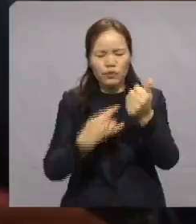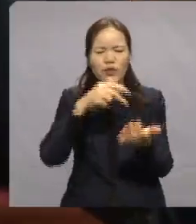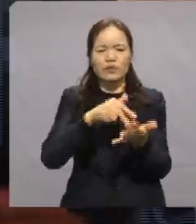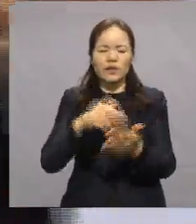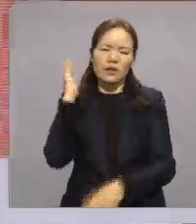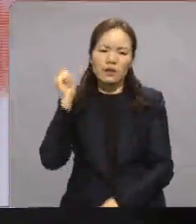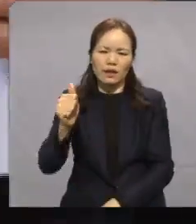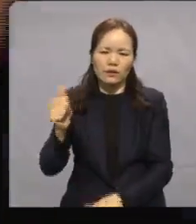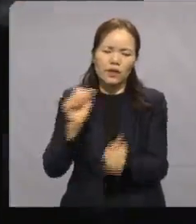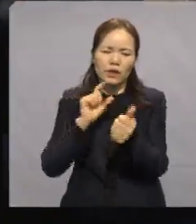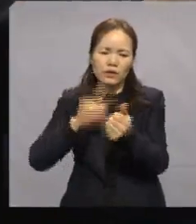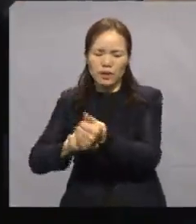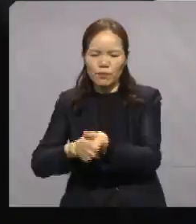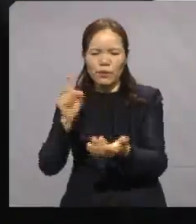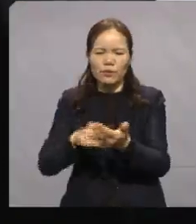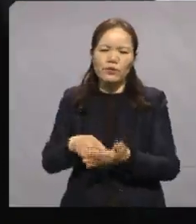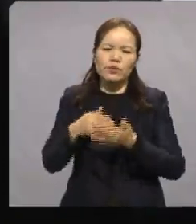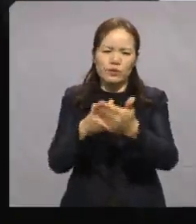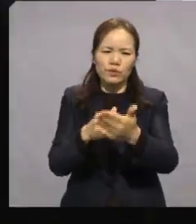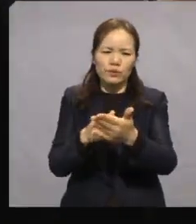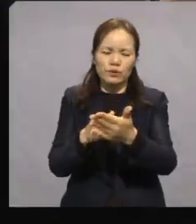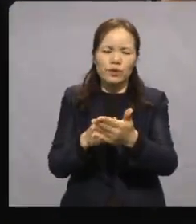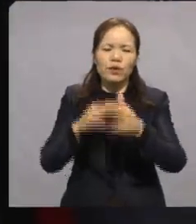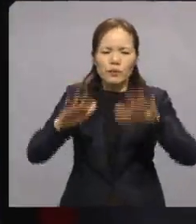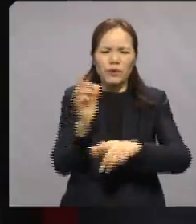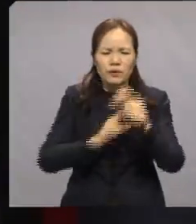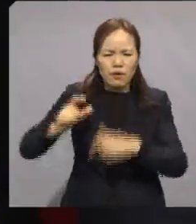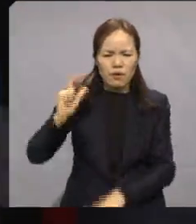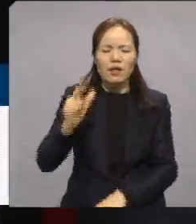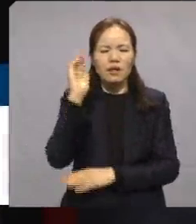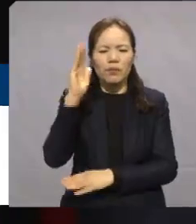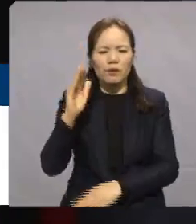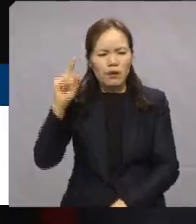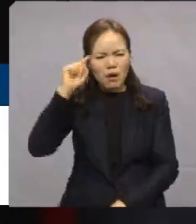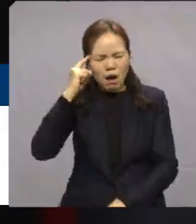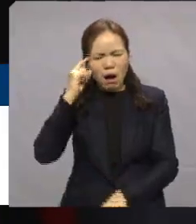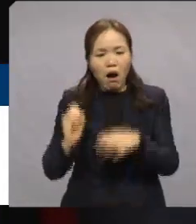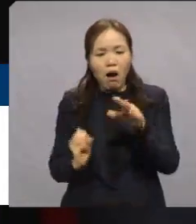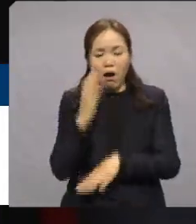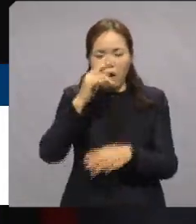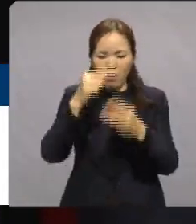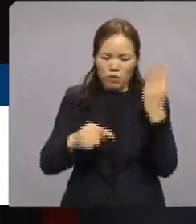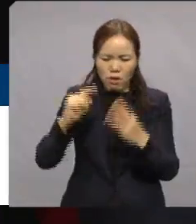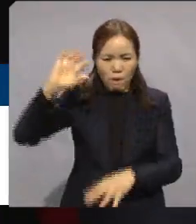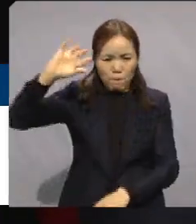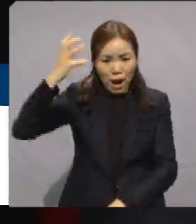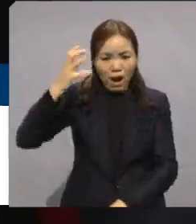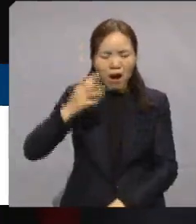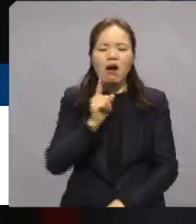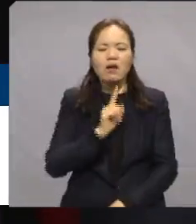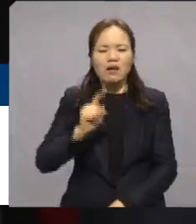포구을 냈 강를 더 높 겁니다 상상을 초월하는 성의 관를 단 1분